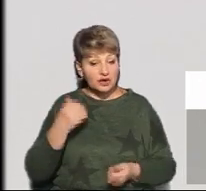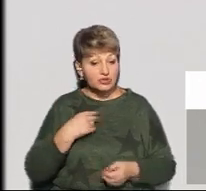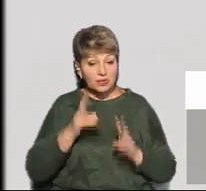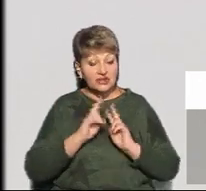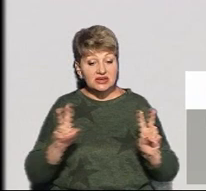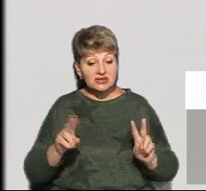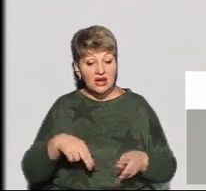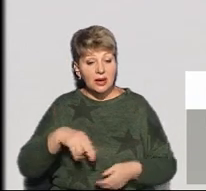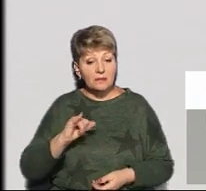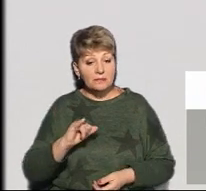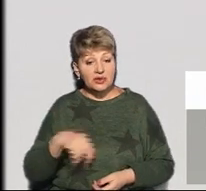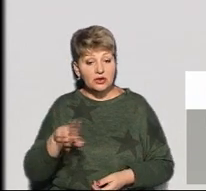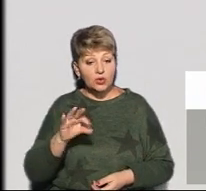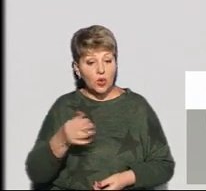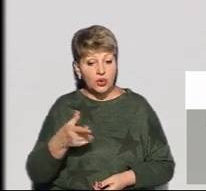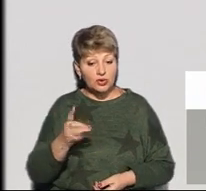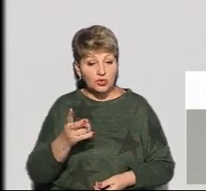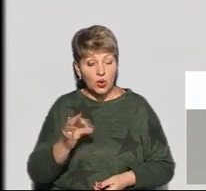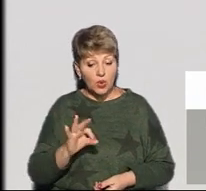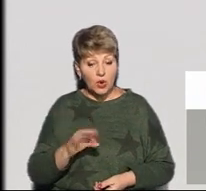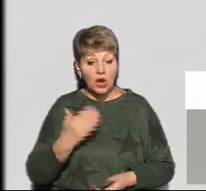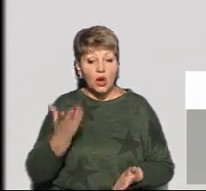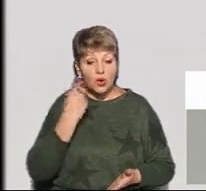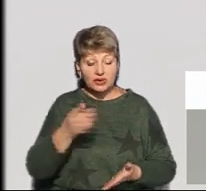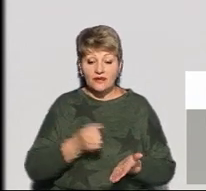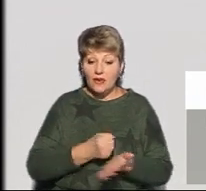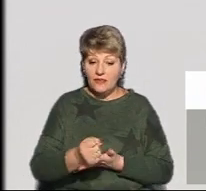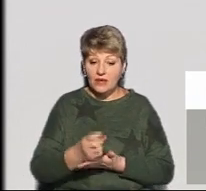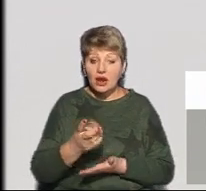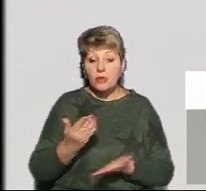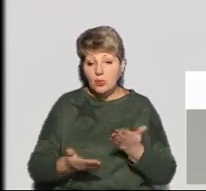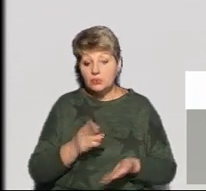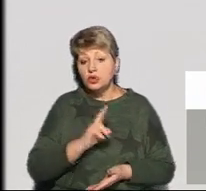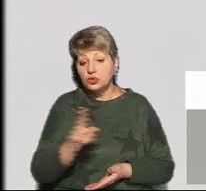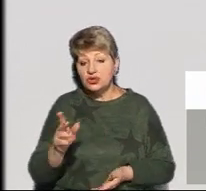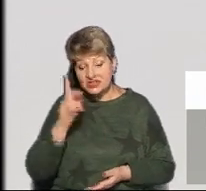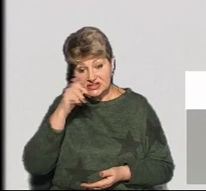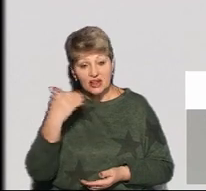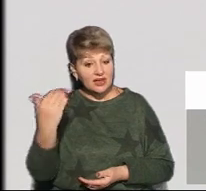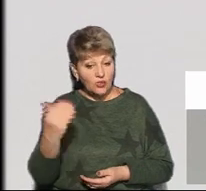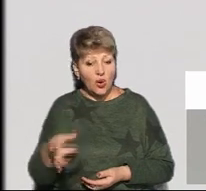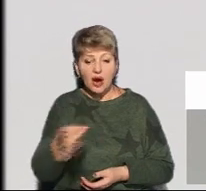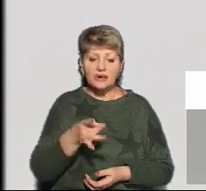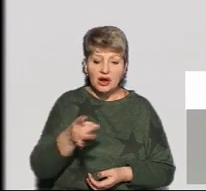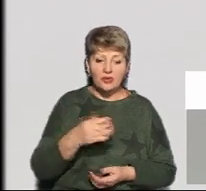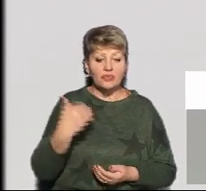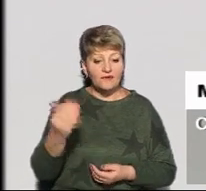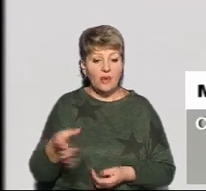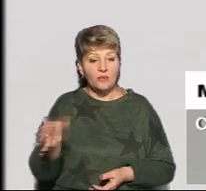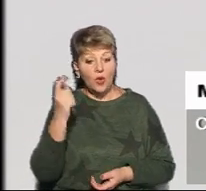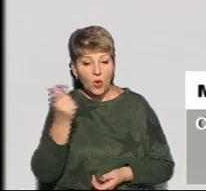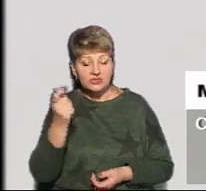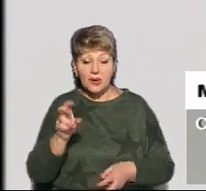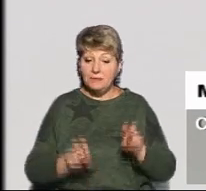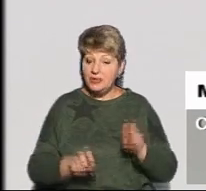його перше висунули на посаду голови Черкаської обласної ради. Напевно, його знали там в його районі, його знали там в його господарстві чи